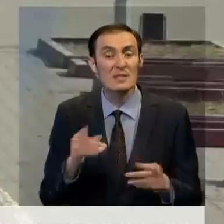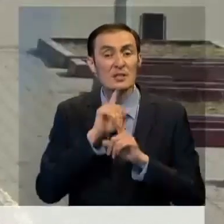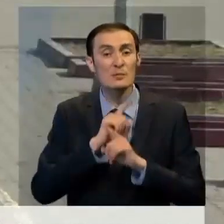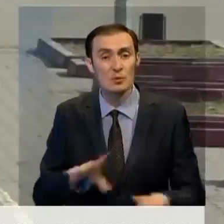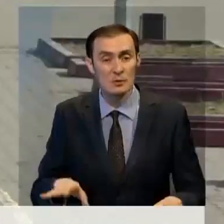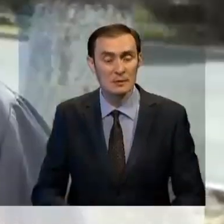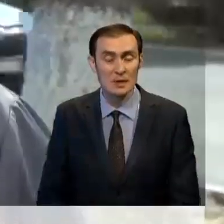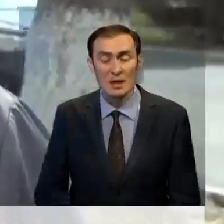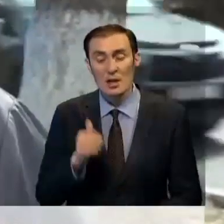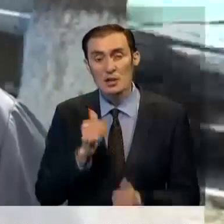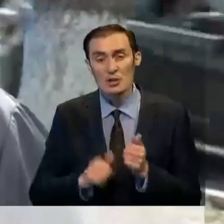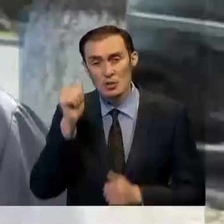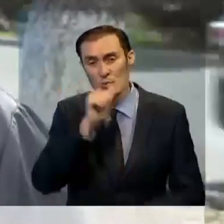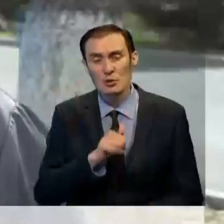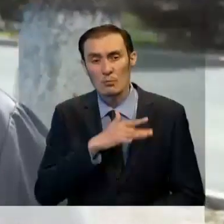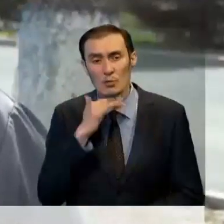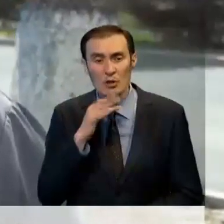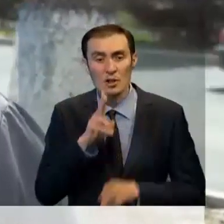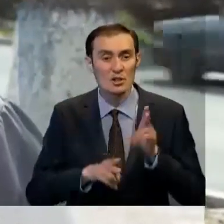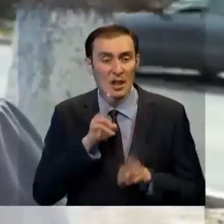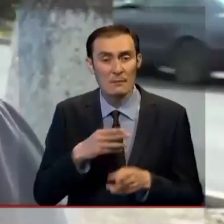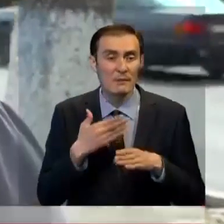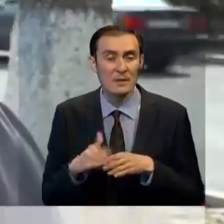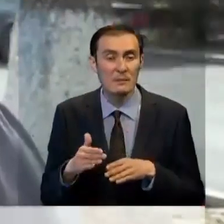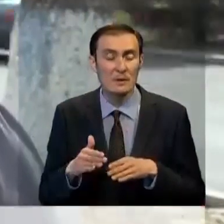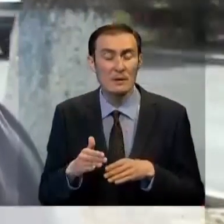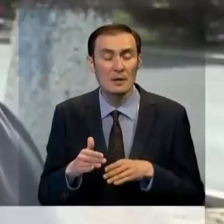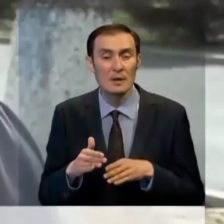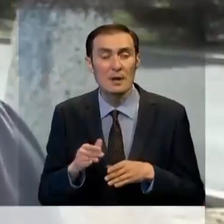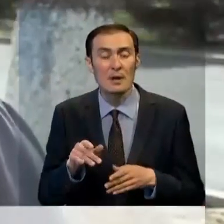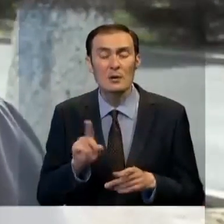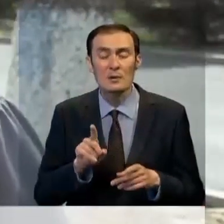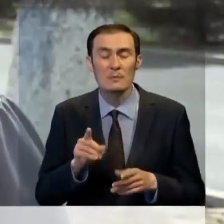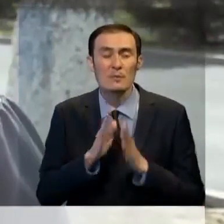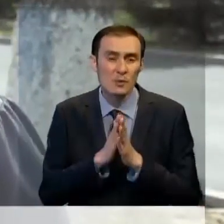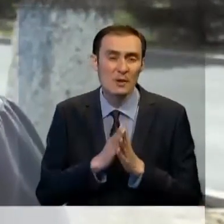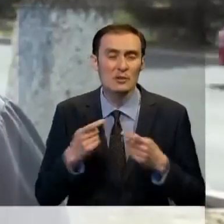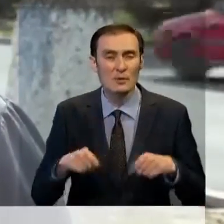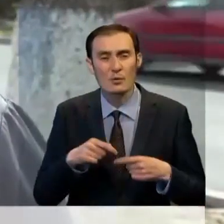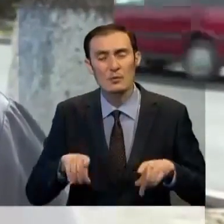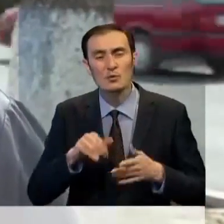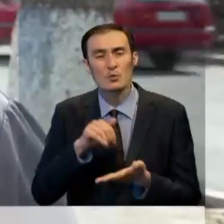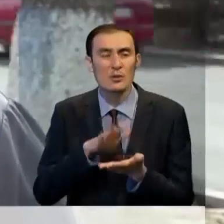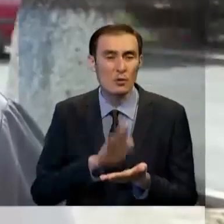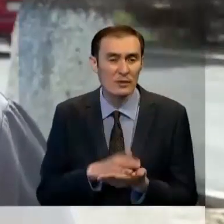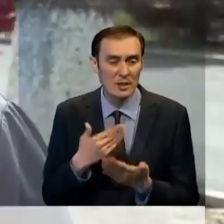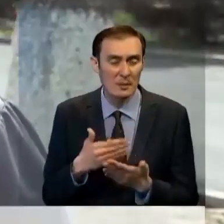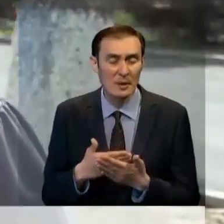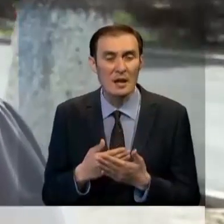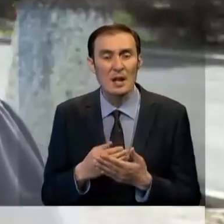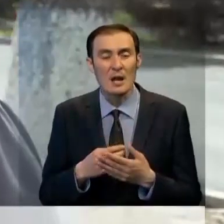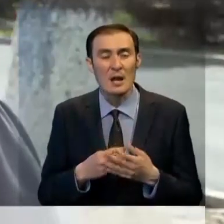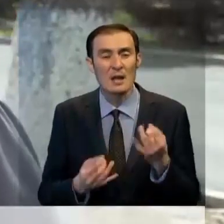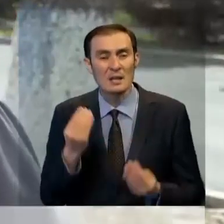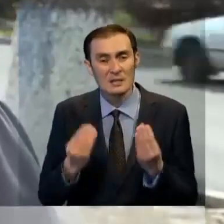будет. Ежегодно очень много обращений поступает в отдел предпринимательства по вопросу организации торговли или установки аттракционов